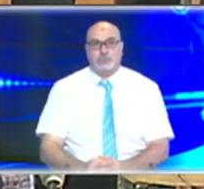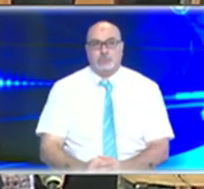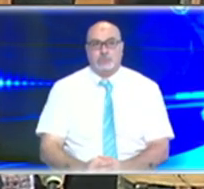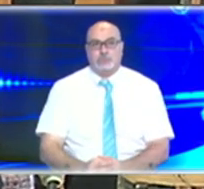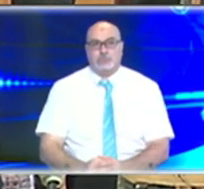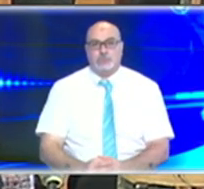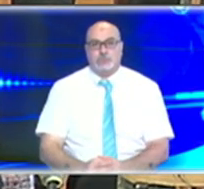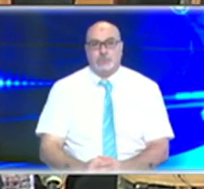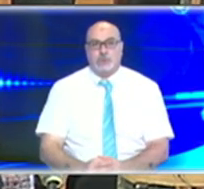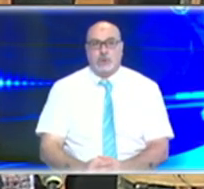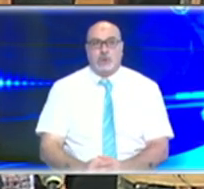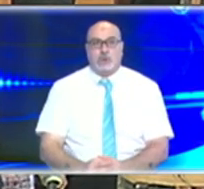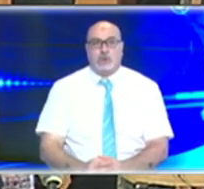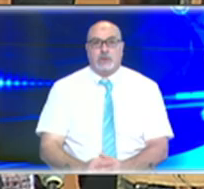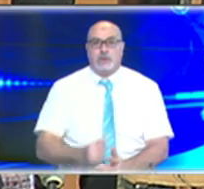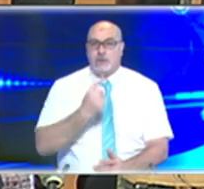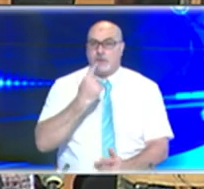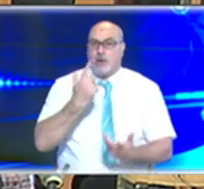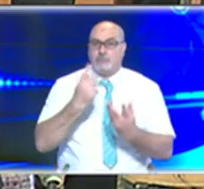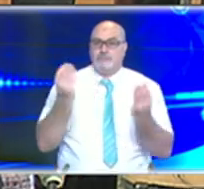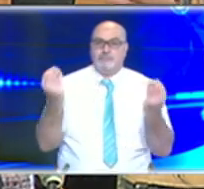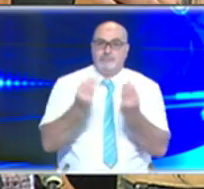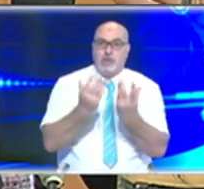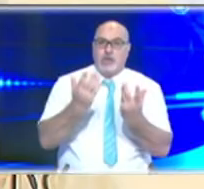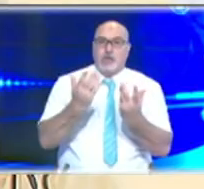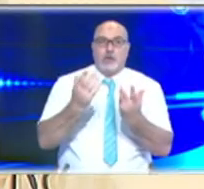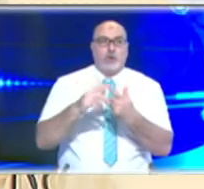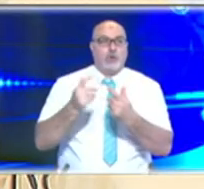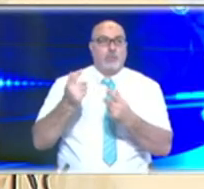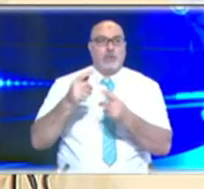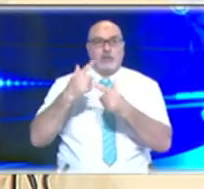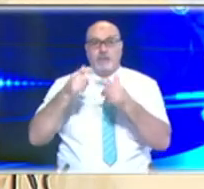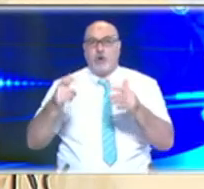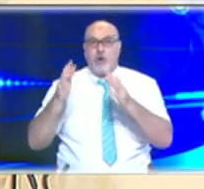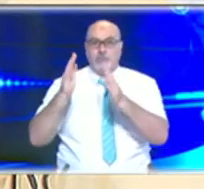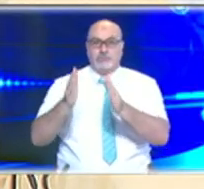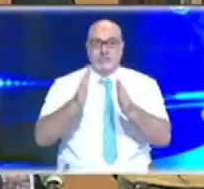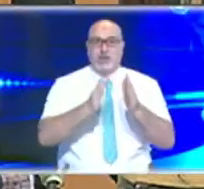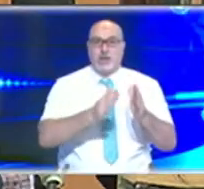هي مقاربة ربما مميزة في المحطات المختلفة التي